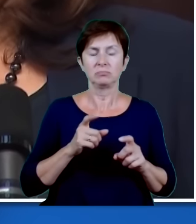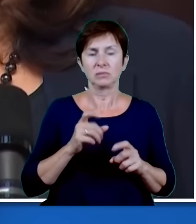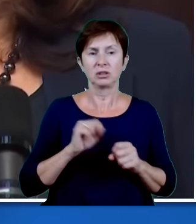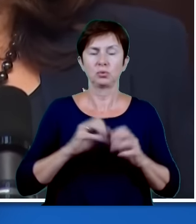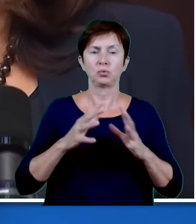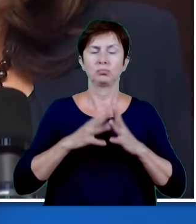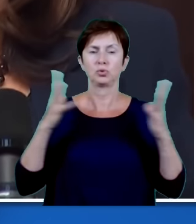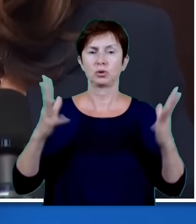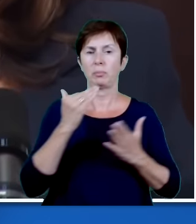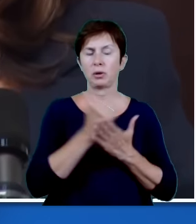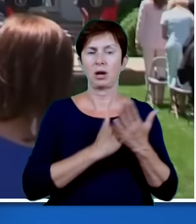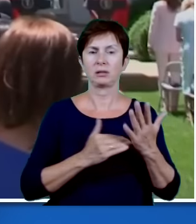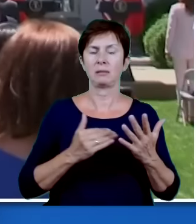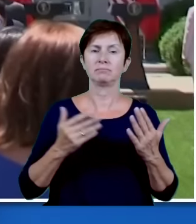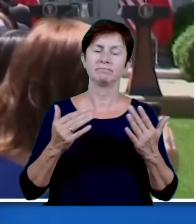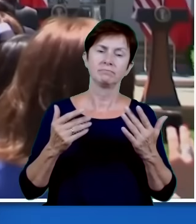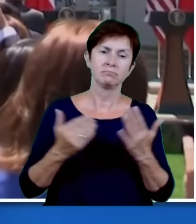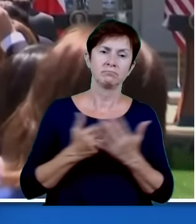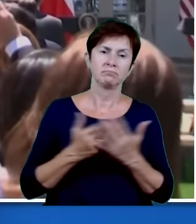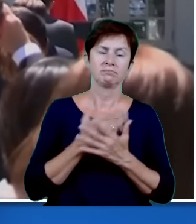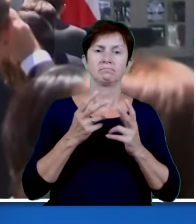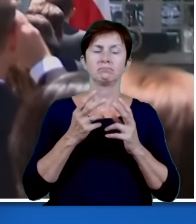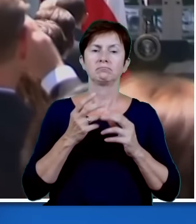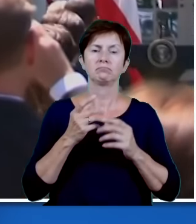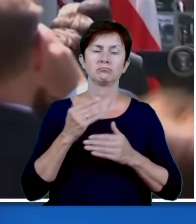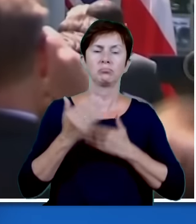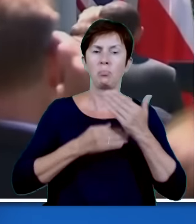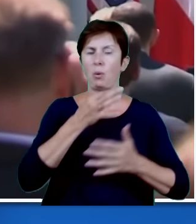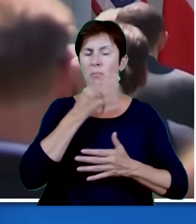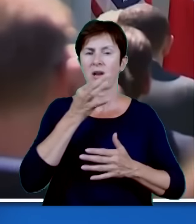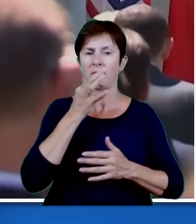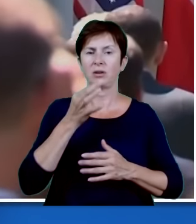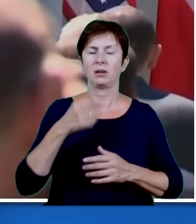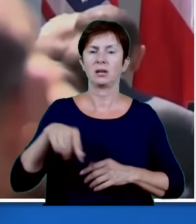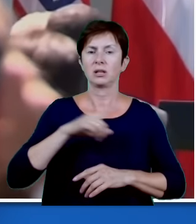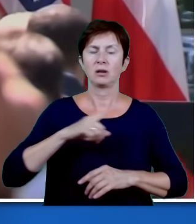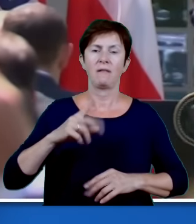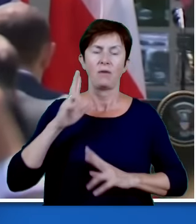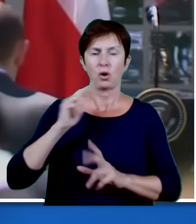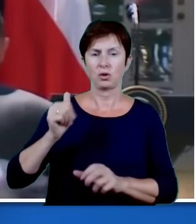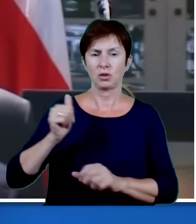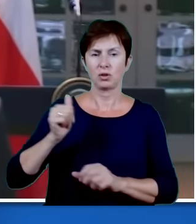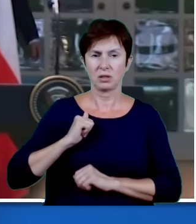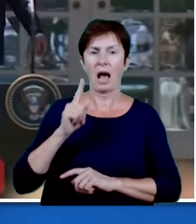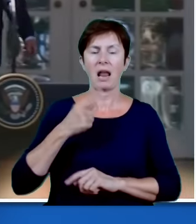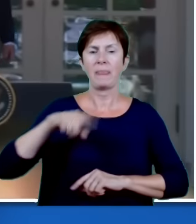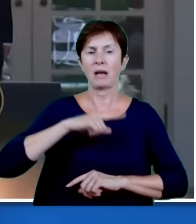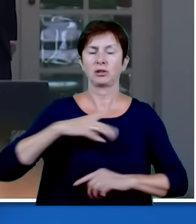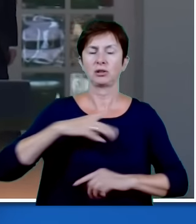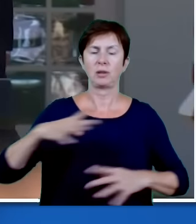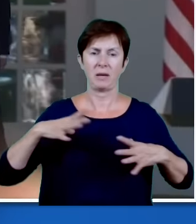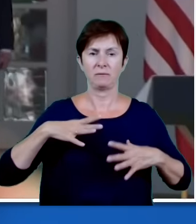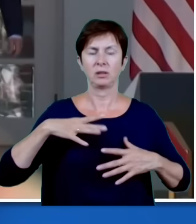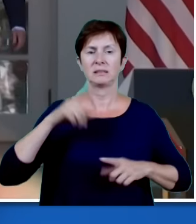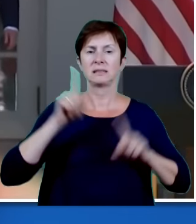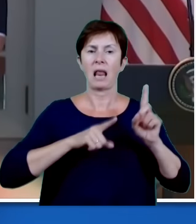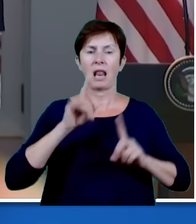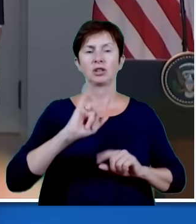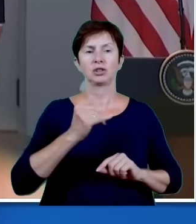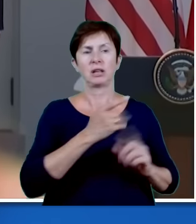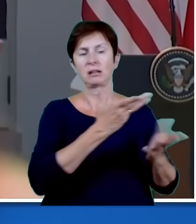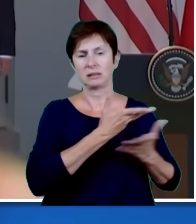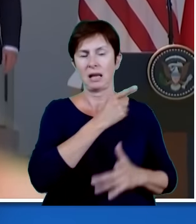polskich sił zbrojnych który przeprowadził nasz rząd nasze bezpieczeństwo wciąż zależy od Stanów Zjednoczonych tak jak i